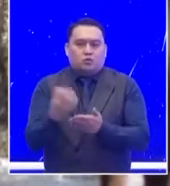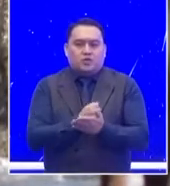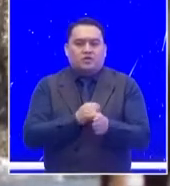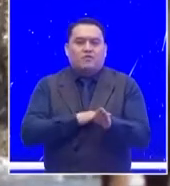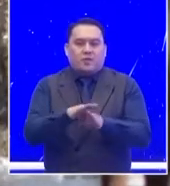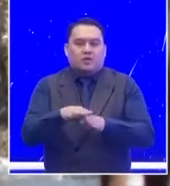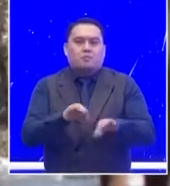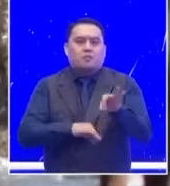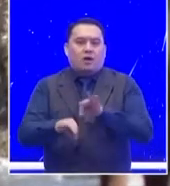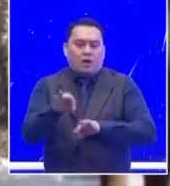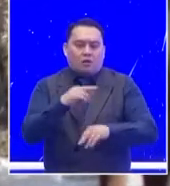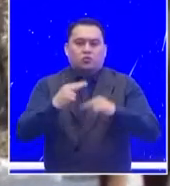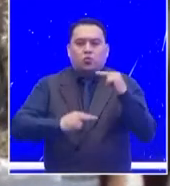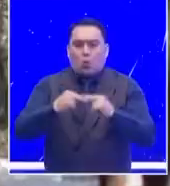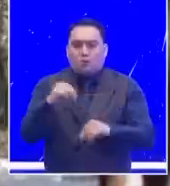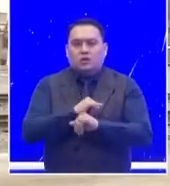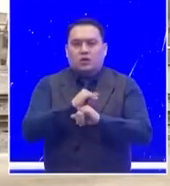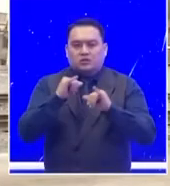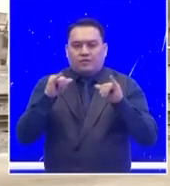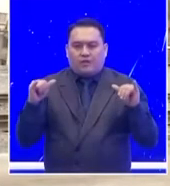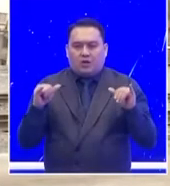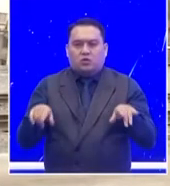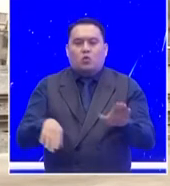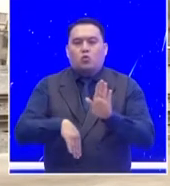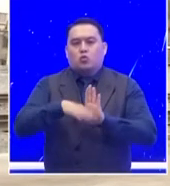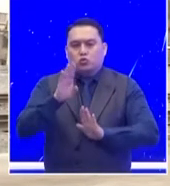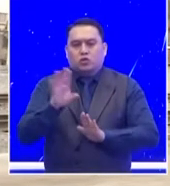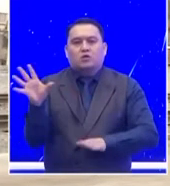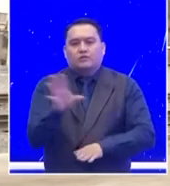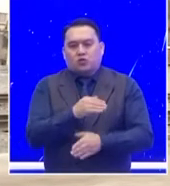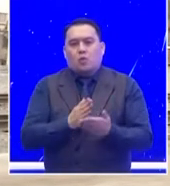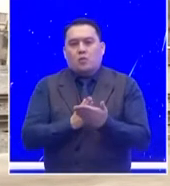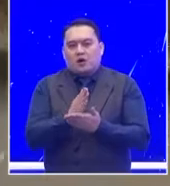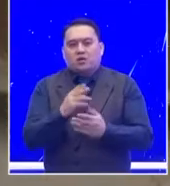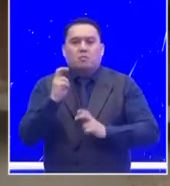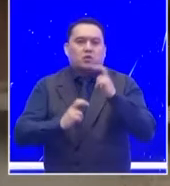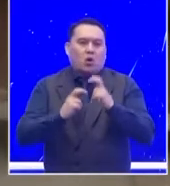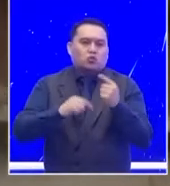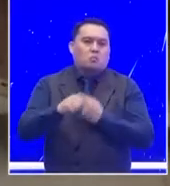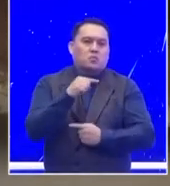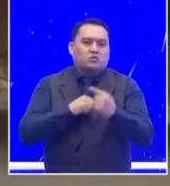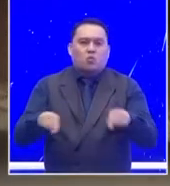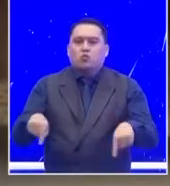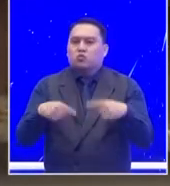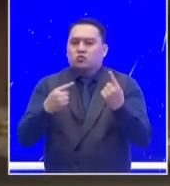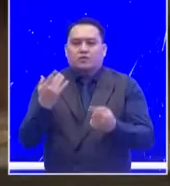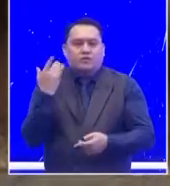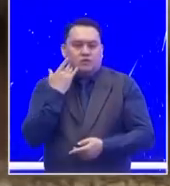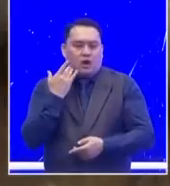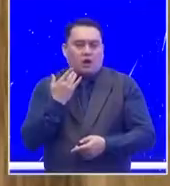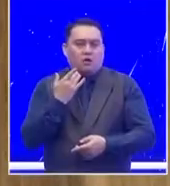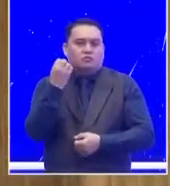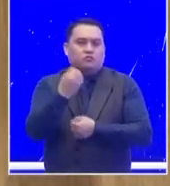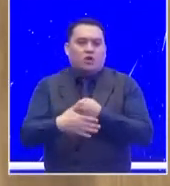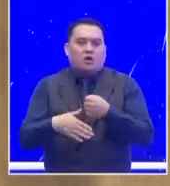реализация проектов, строится инфраструктура, растут показатели в сельском хозяйстве, производстве, предпринимательской сфере. При этом в центре внимания